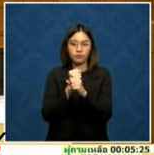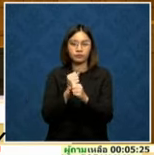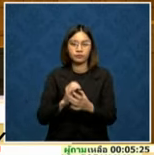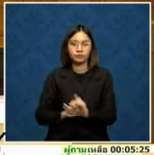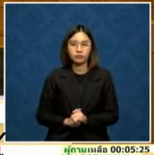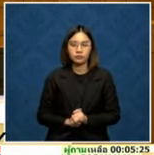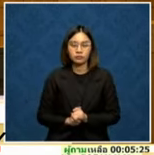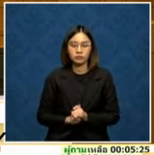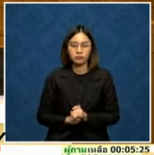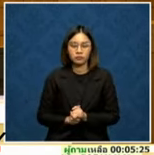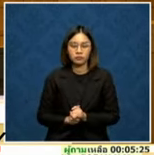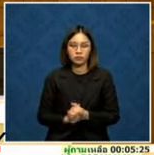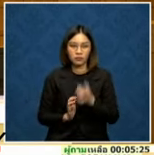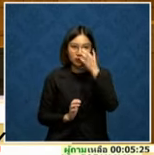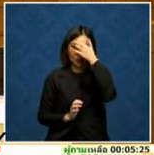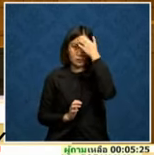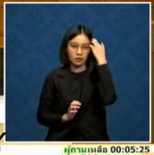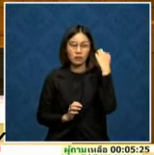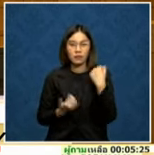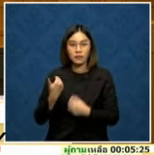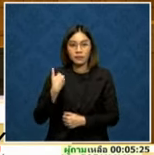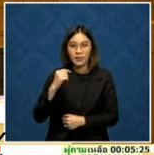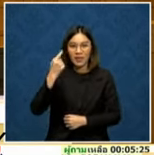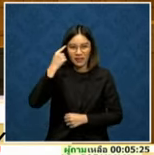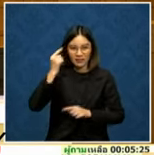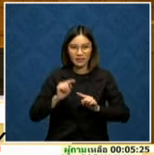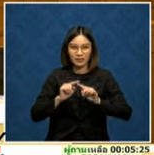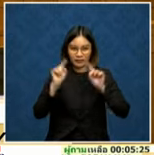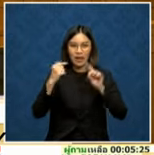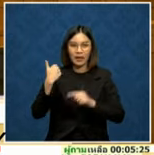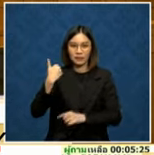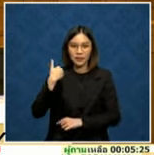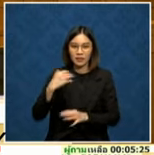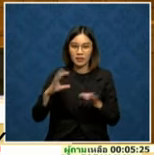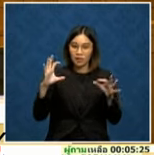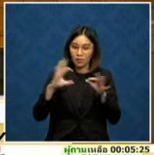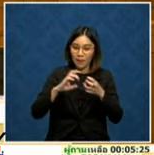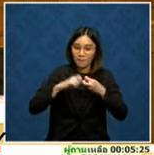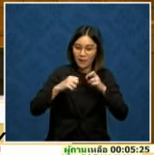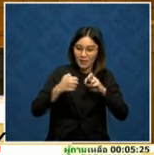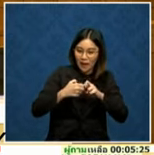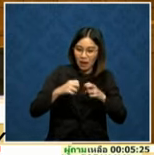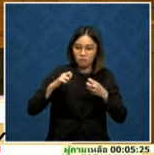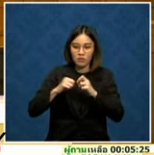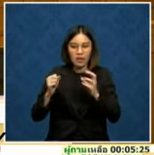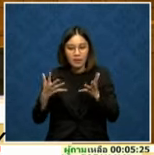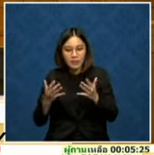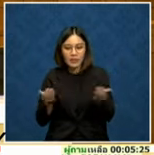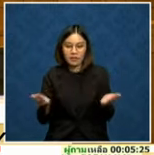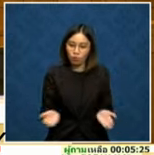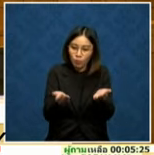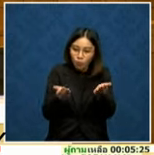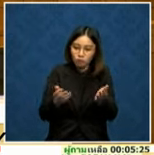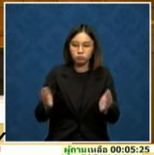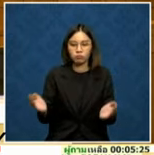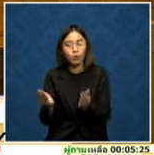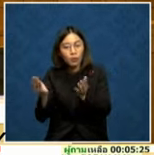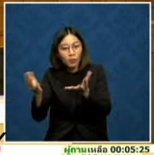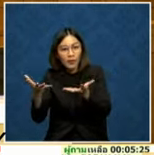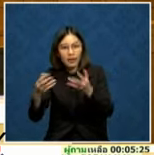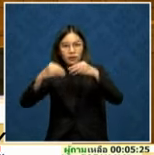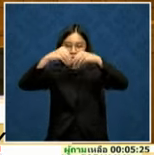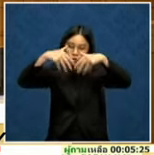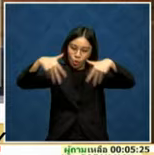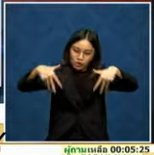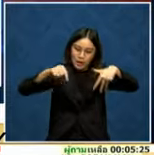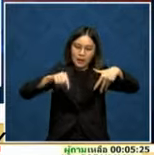วนเรขเศรษกิดรวมเรื่องวาวกฤษหรไม่วิกฤษ์ ต้องการต้นหรอต้สรางเปลยโคร